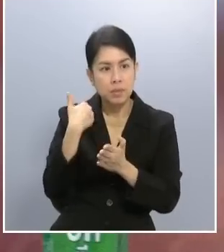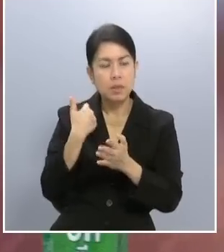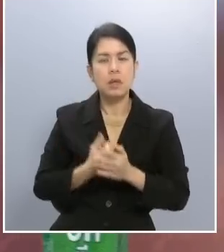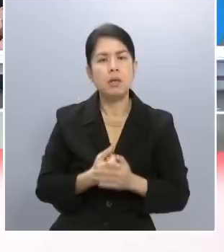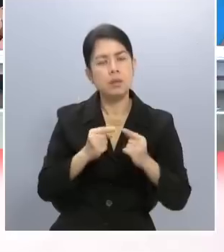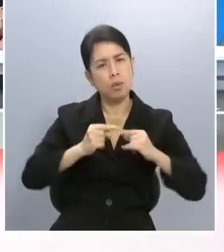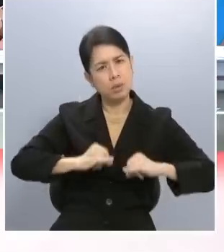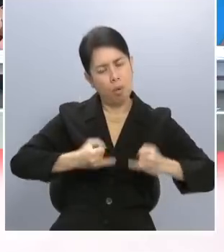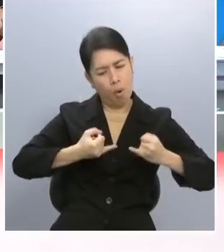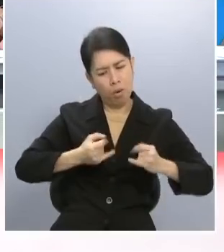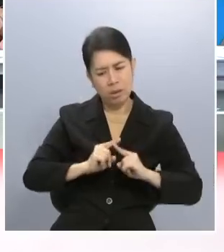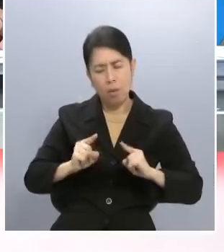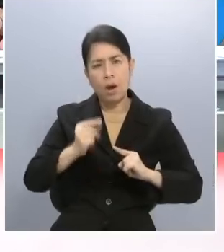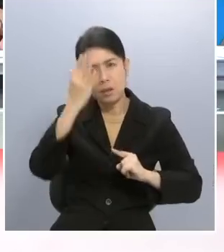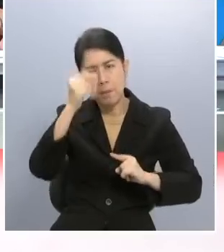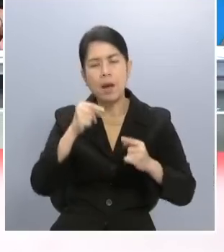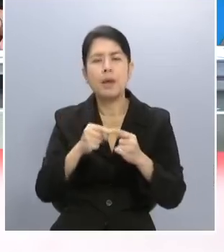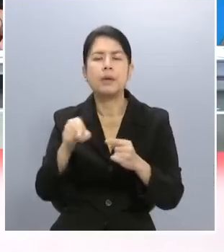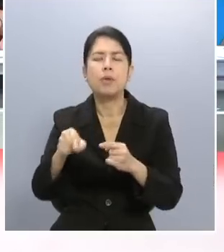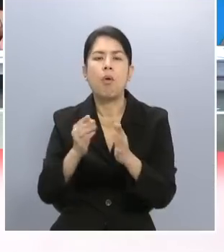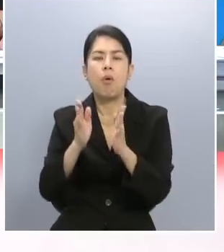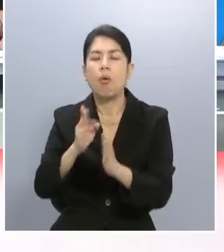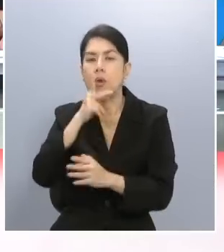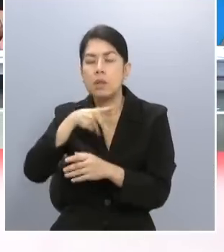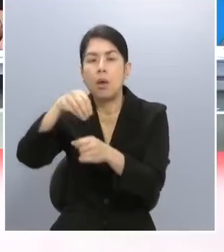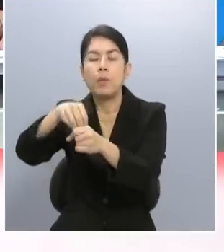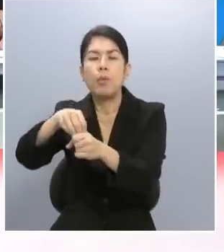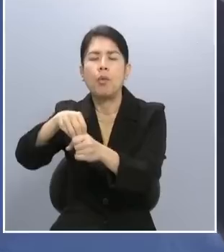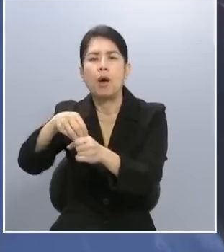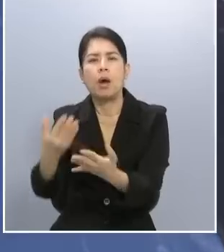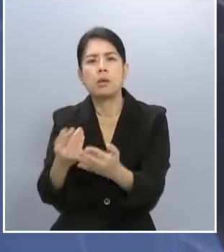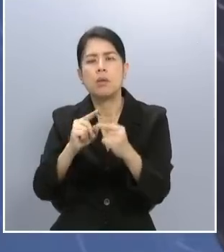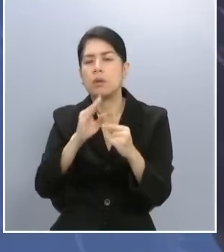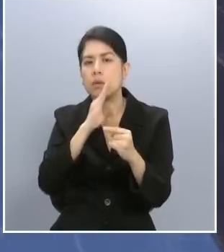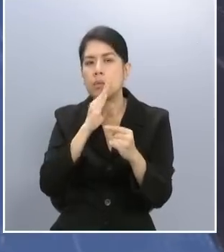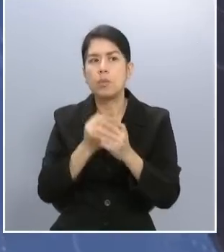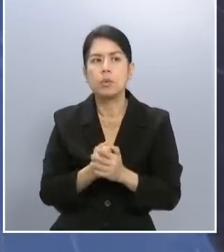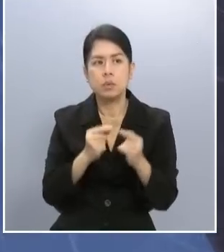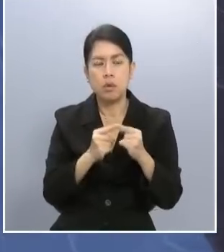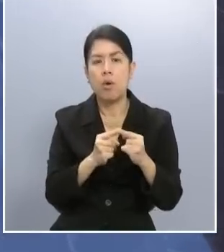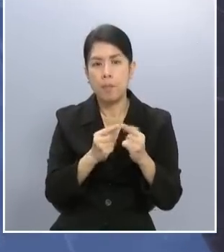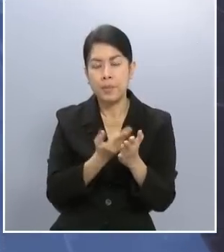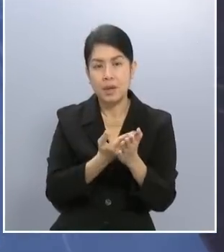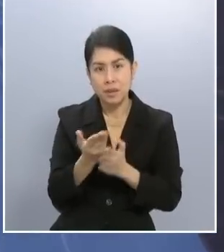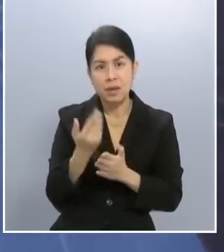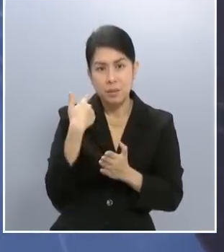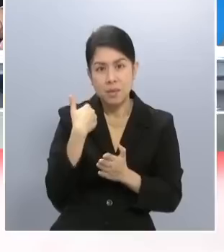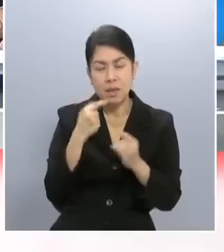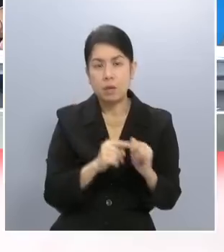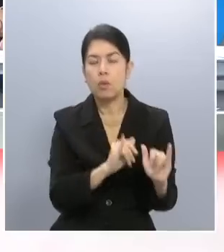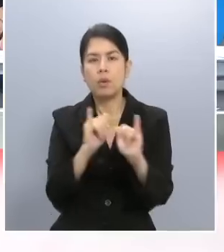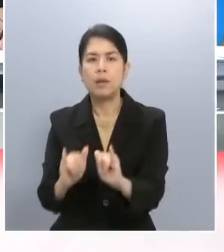แล้วยิ่งอันนี้โอเคอันนี้ซื้อเป็นการลงทุนในการที่ไปรีเวทและขายใหม่แต่ถ้าเกิดเป็นคนซื้อแล้วขอเข้าอยู่อันนี้ยุ่งอีกนะ